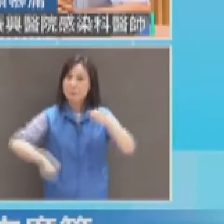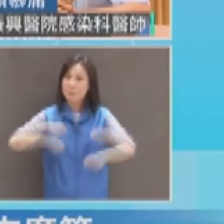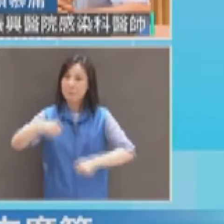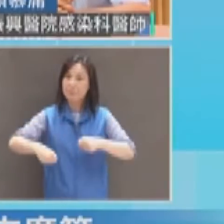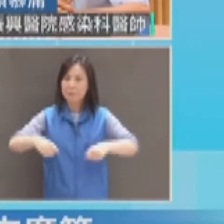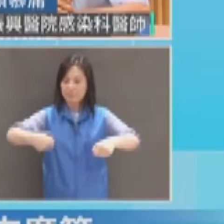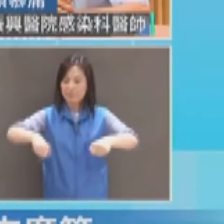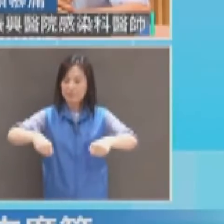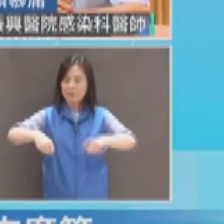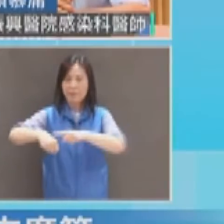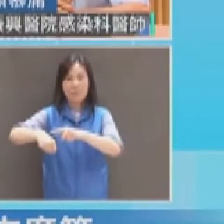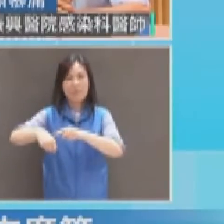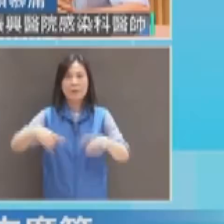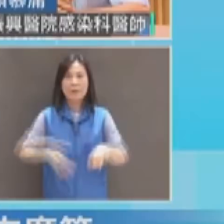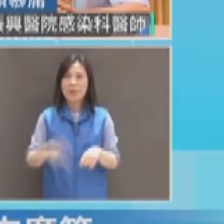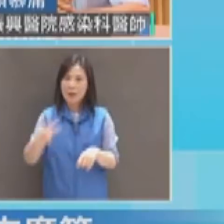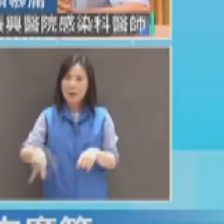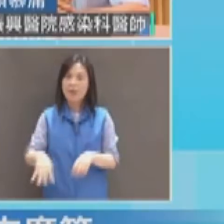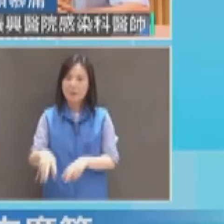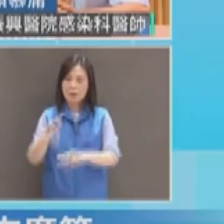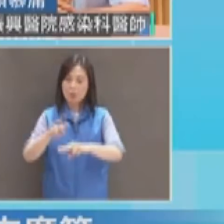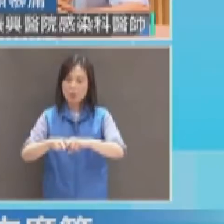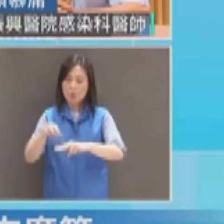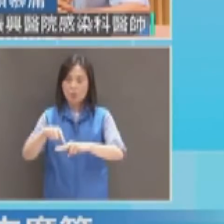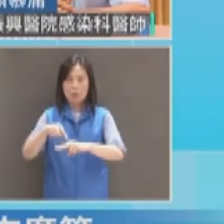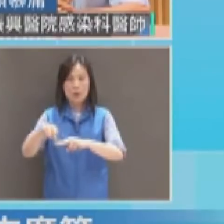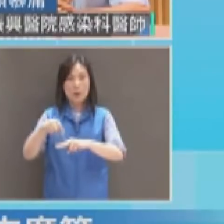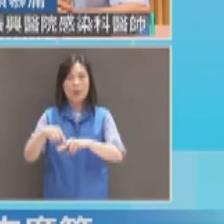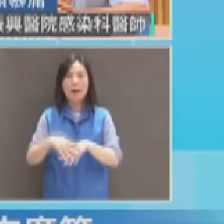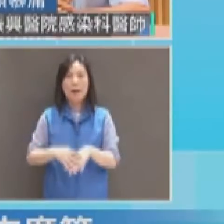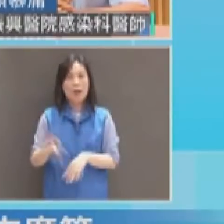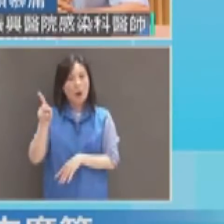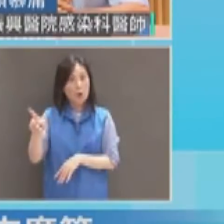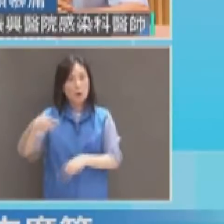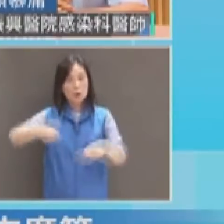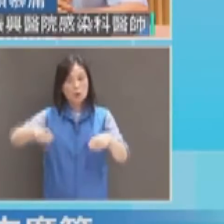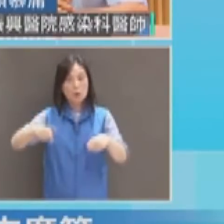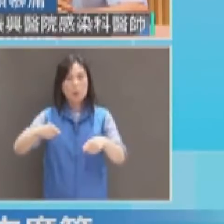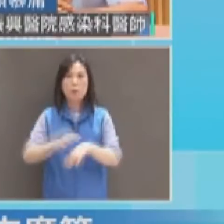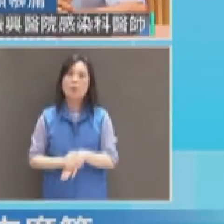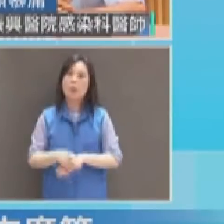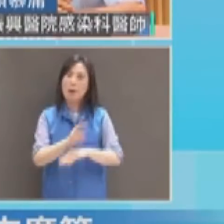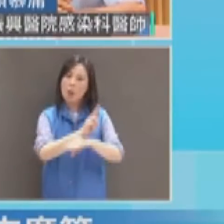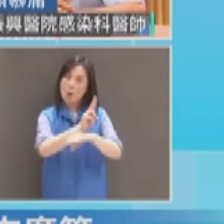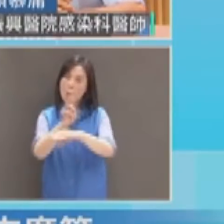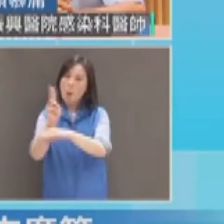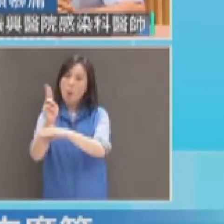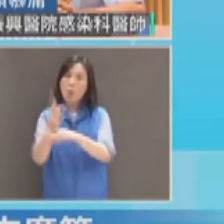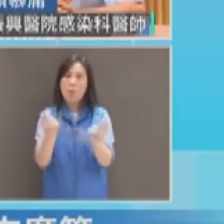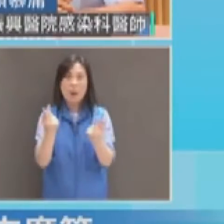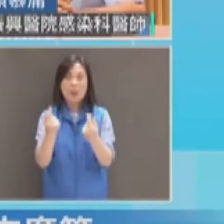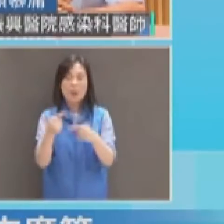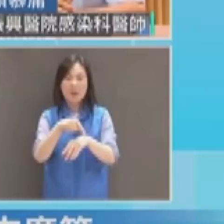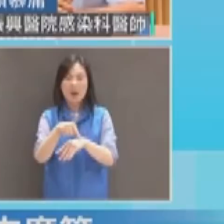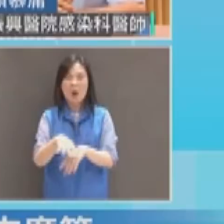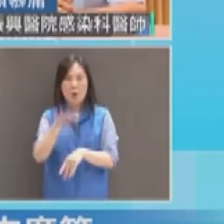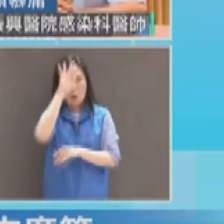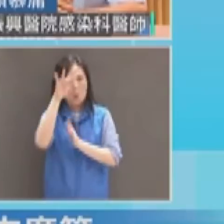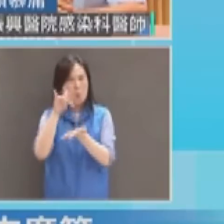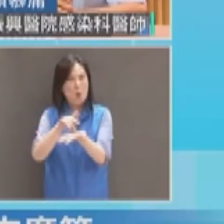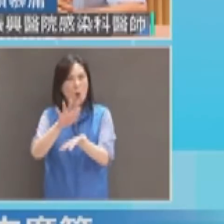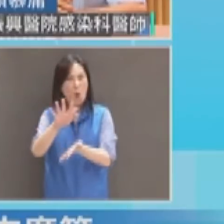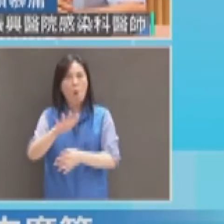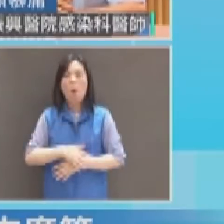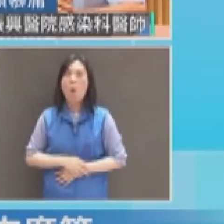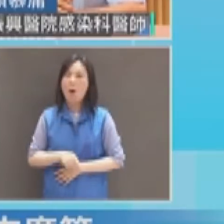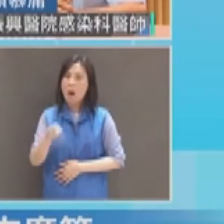把手或者你坐的这个座椅，那当然现在有出租的摩托车，那我们晓得计程车 Uber 都有这样接触的机会，或者你的